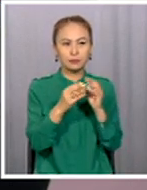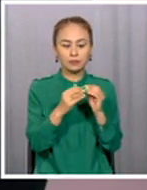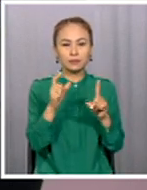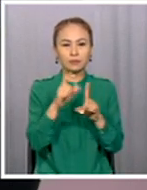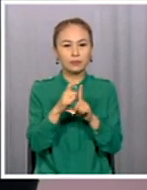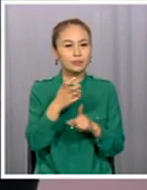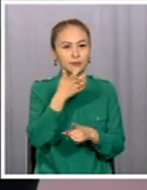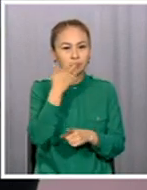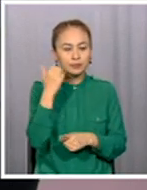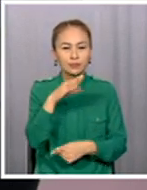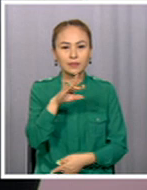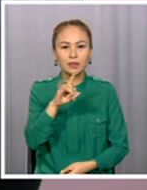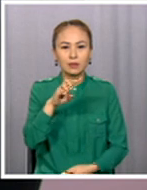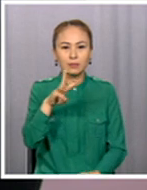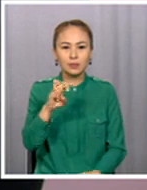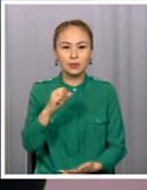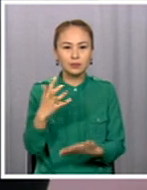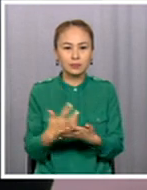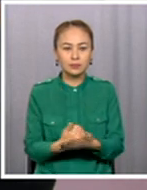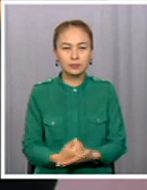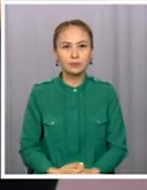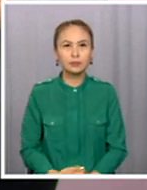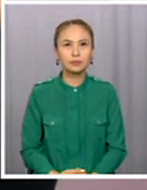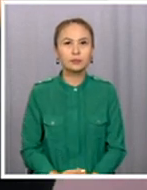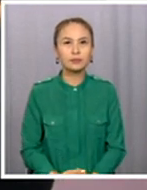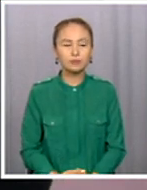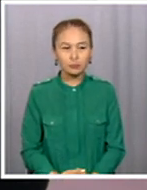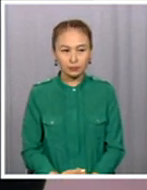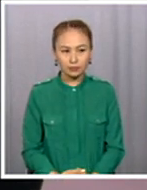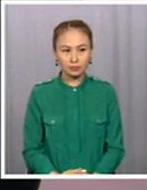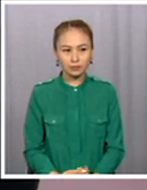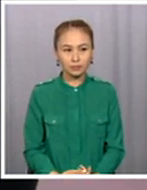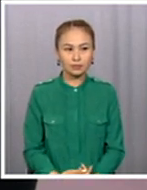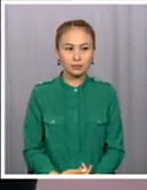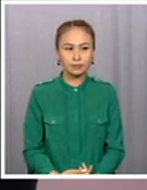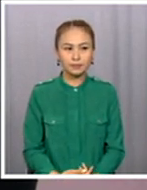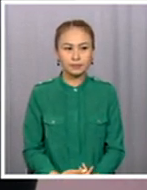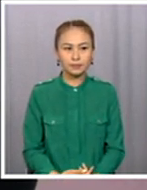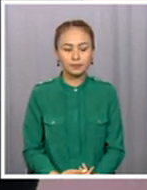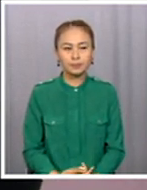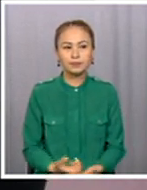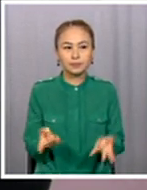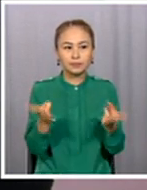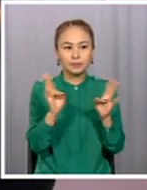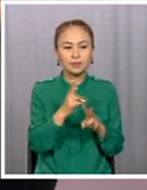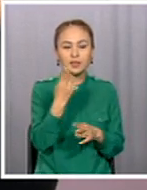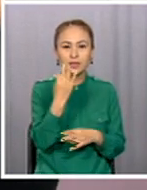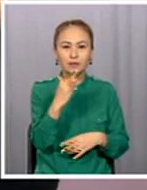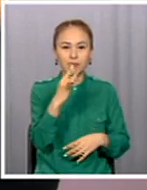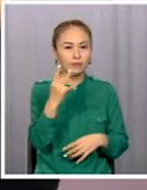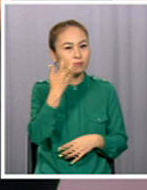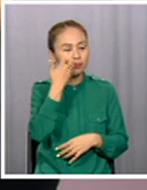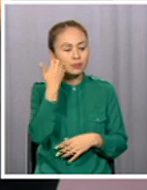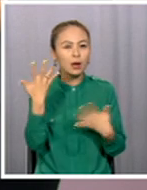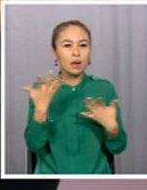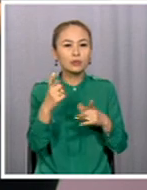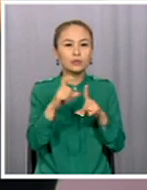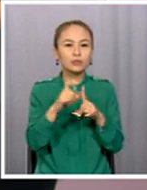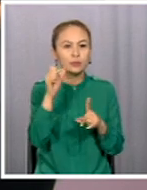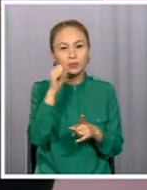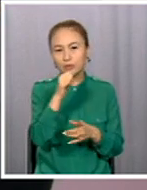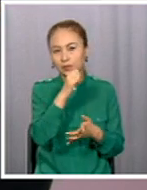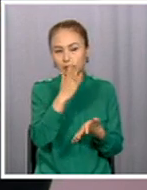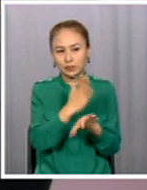арқылы тырма сөзі жасырынған екен. Олай болса, қалған цифрлар арқылы қандай сөз жасырынғанын